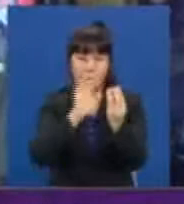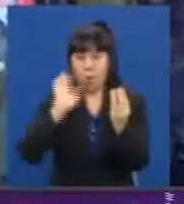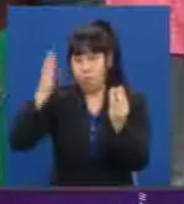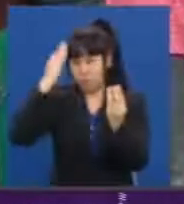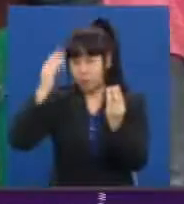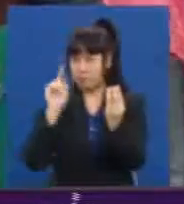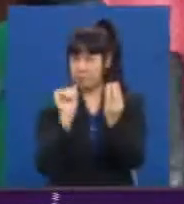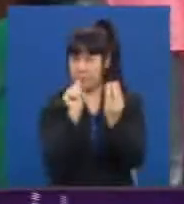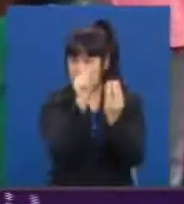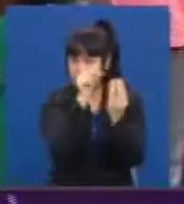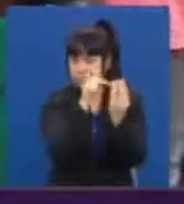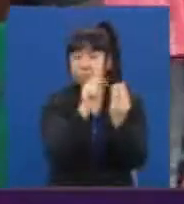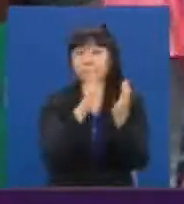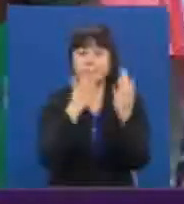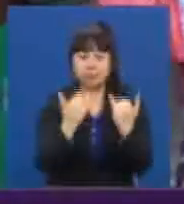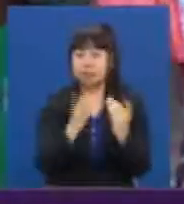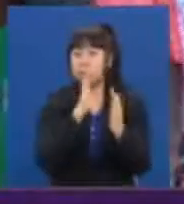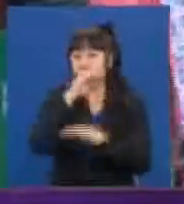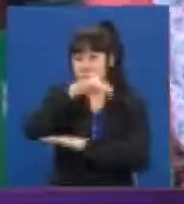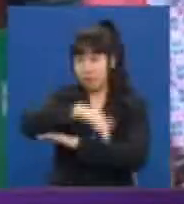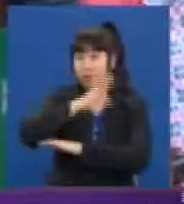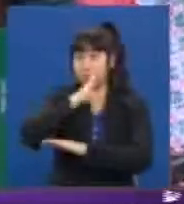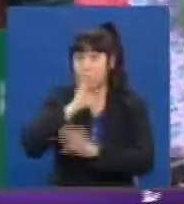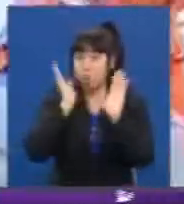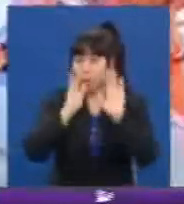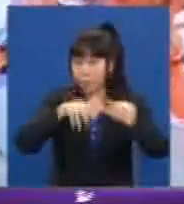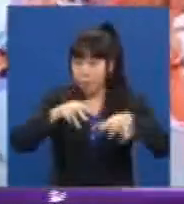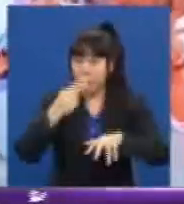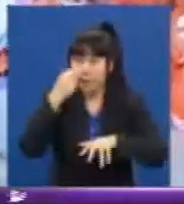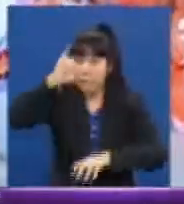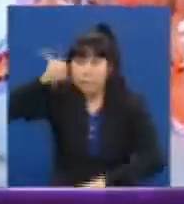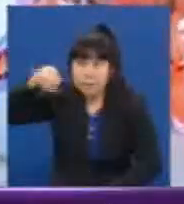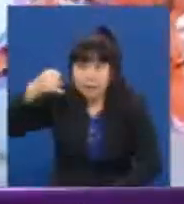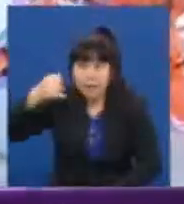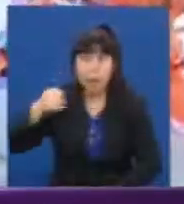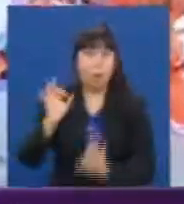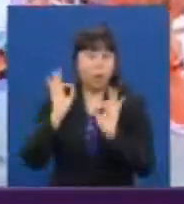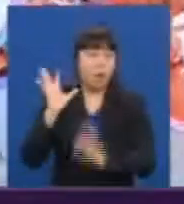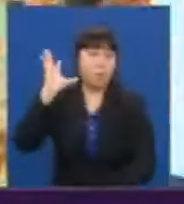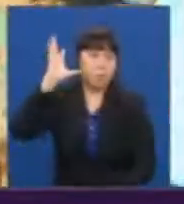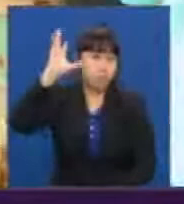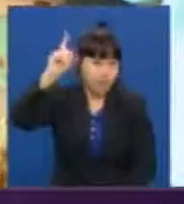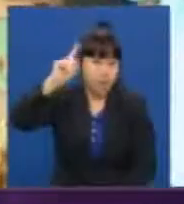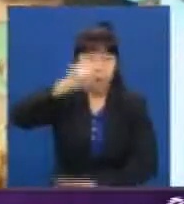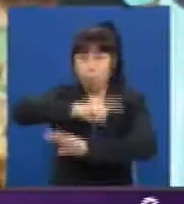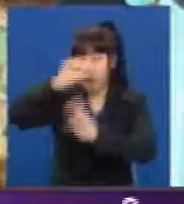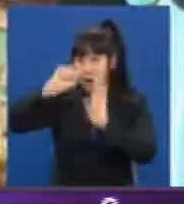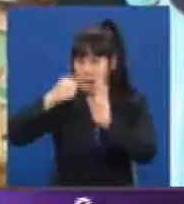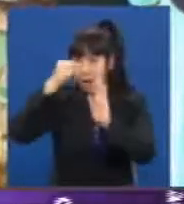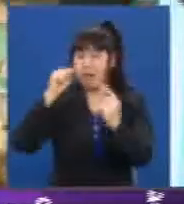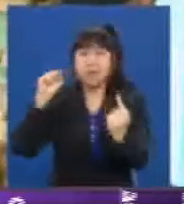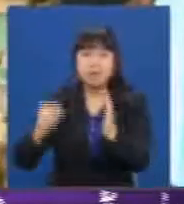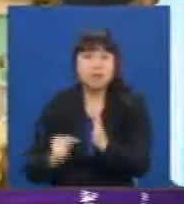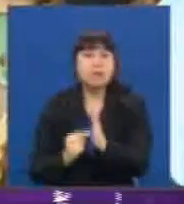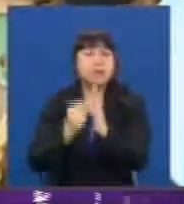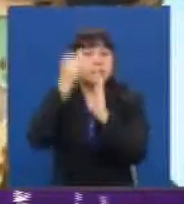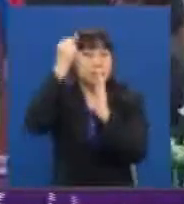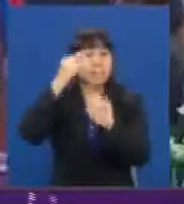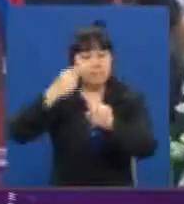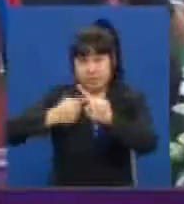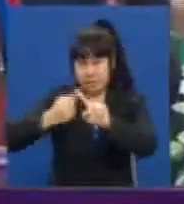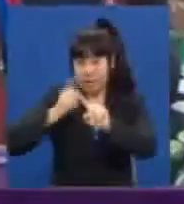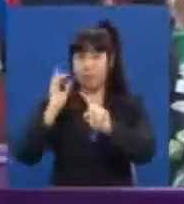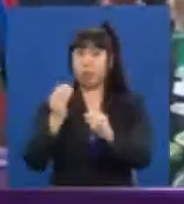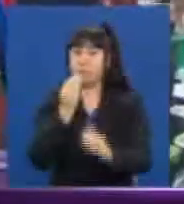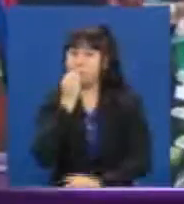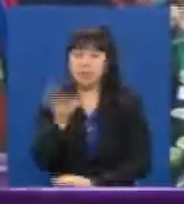มุสลิมโดยเย็นวันนี้หากมีประชาชนเห็นดวงจันทร์วันพรุ่งนี้ก็จะเป็นวันแรกของเดือนรอมฎอนหรือเดือนถือศีลอดแต่หาก